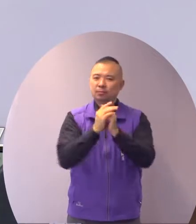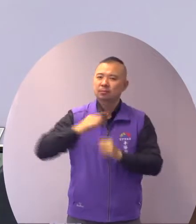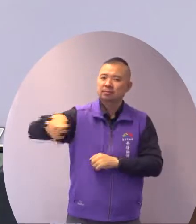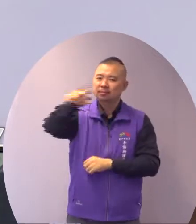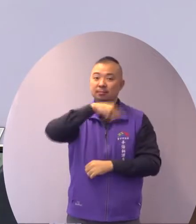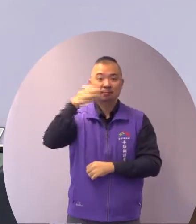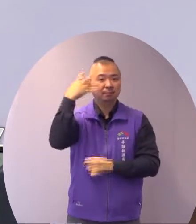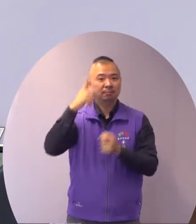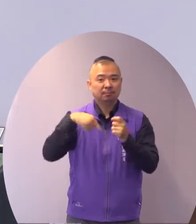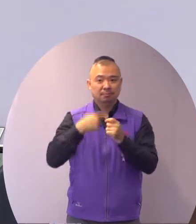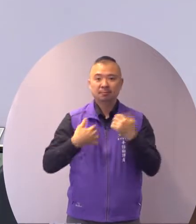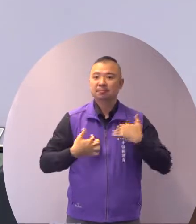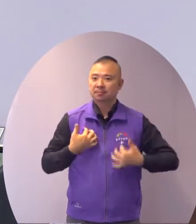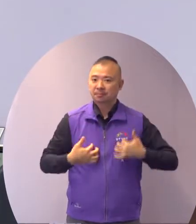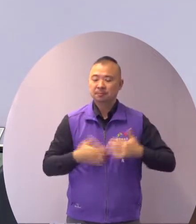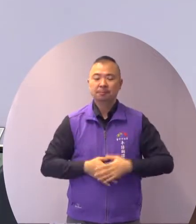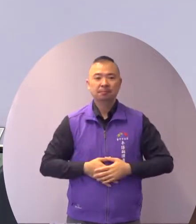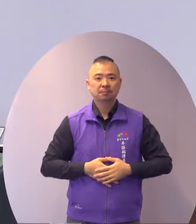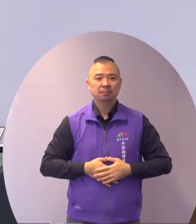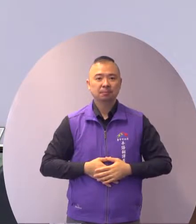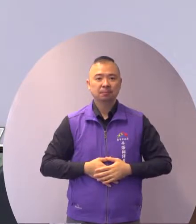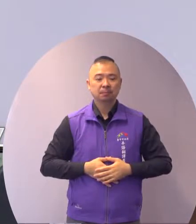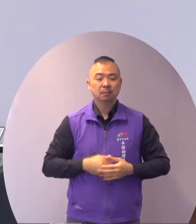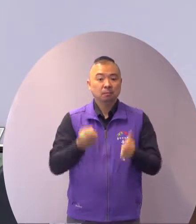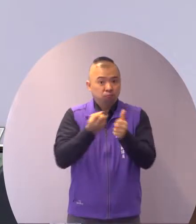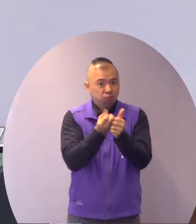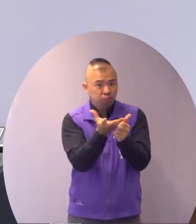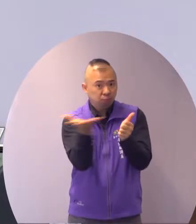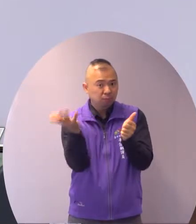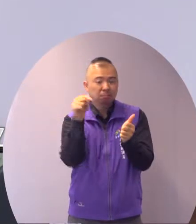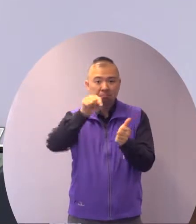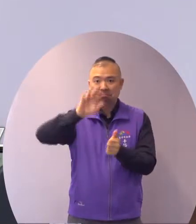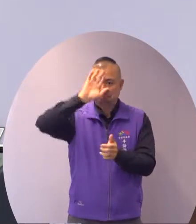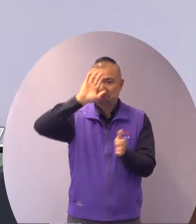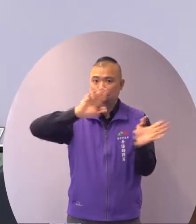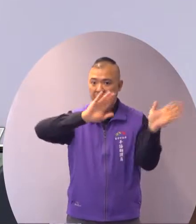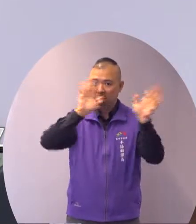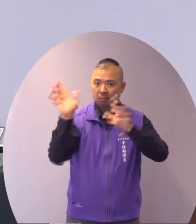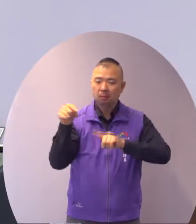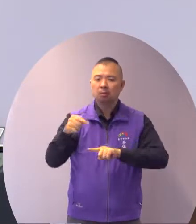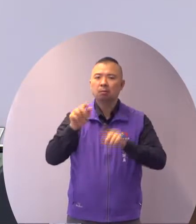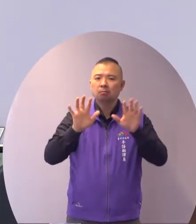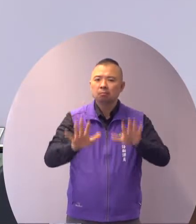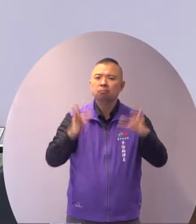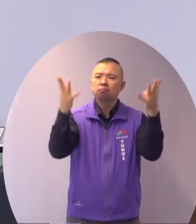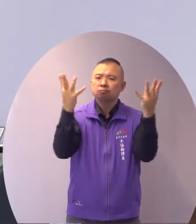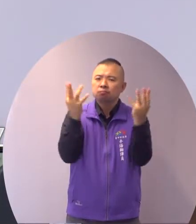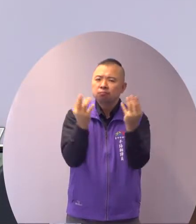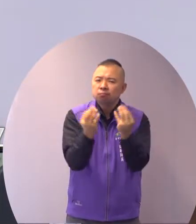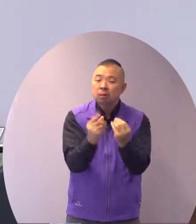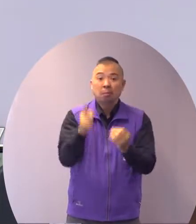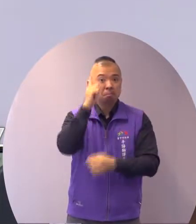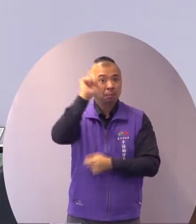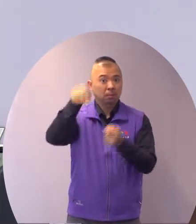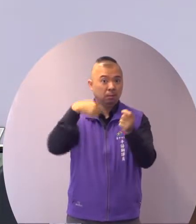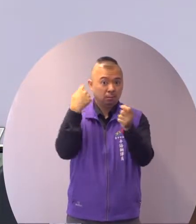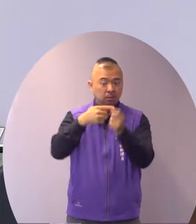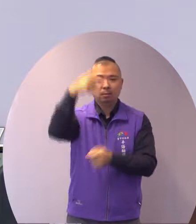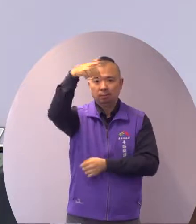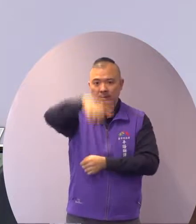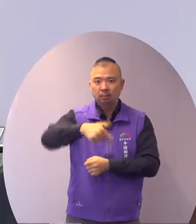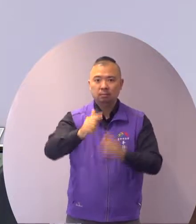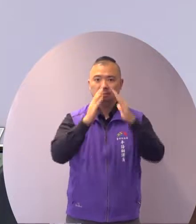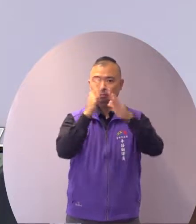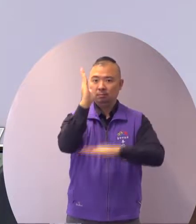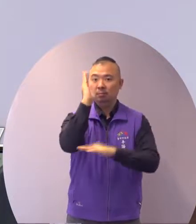快乐。那由于疫情目前比较稳定，所以从下一次就是明年度开始，我们